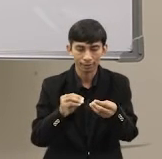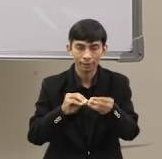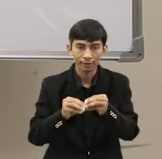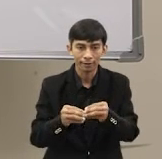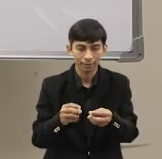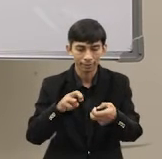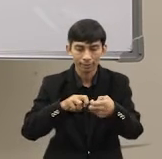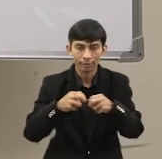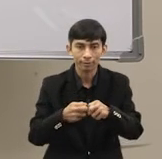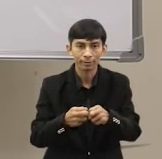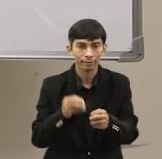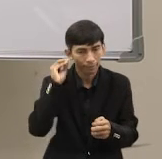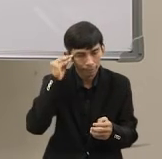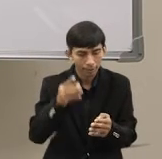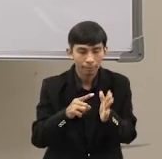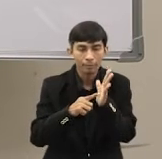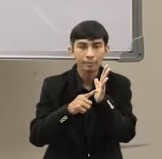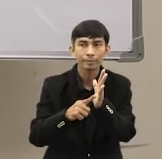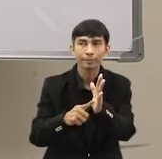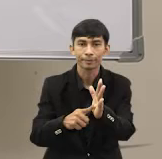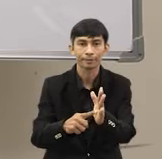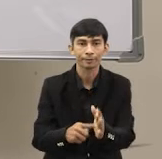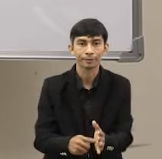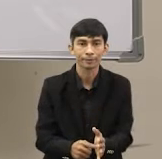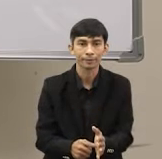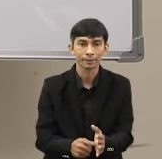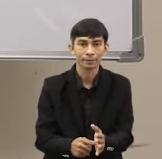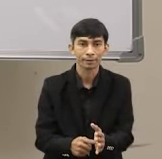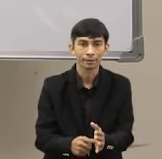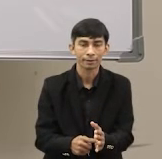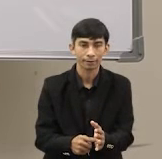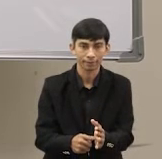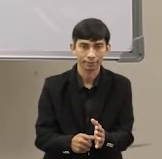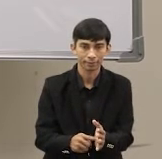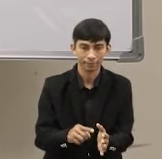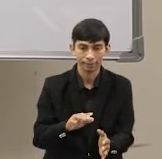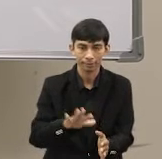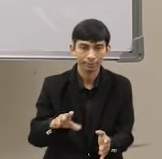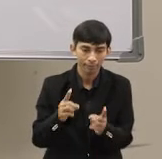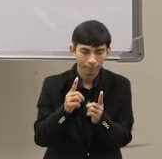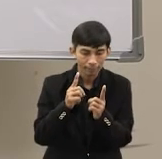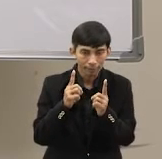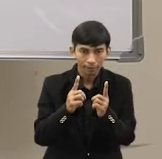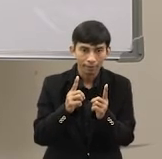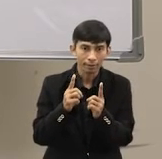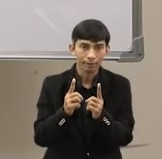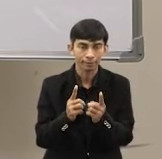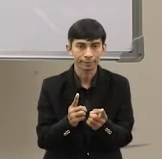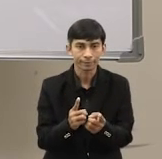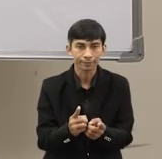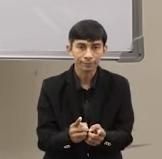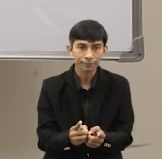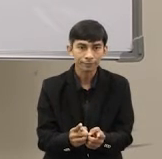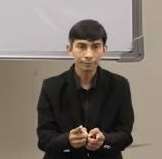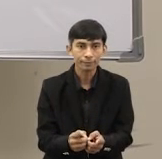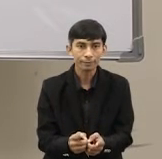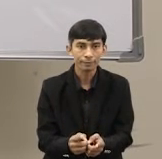mùi đặc biệt bằng hai con chà mơ con tiêu mùi nè khu mớt hà ta chùm nọt đây nè khu tay nè bên